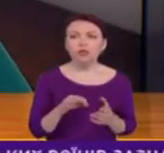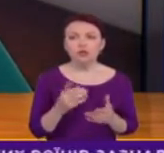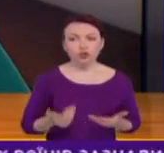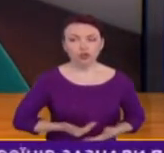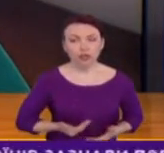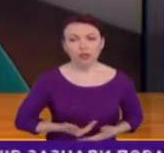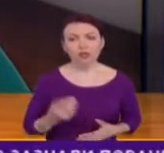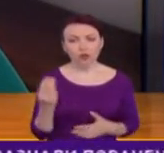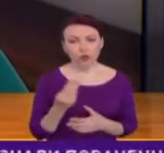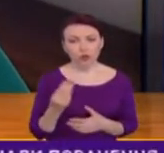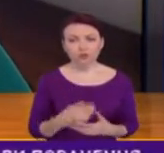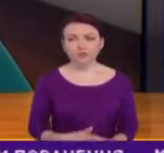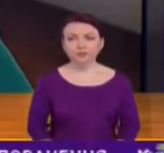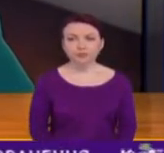Троєщині,